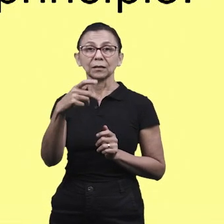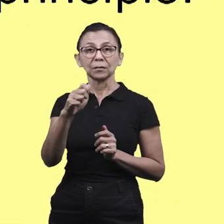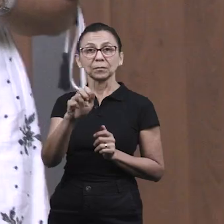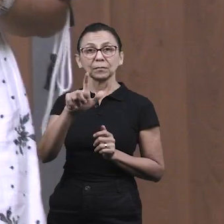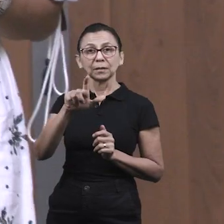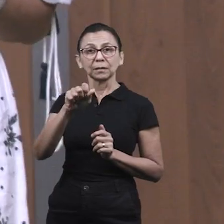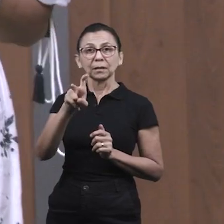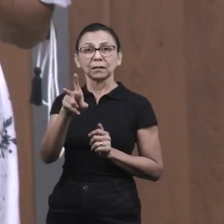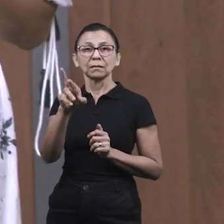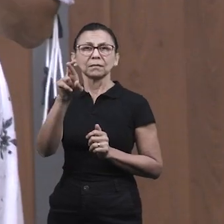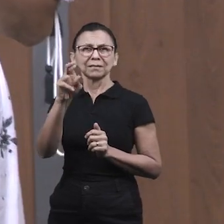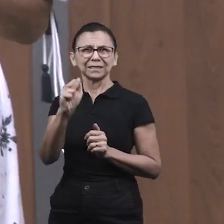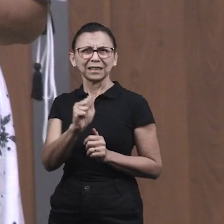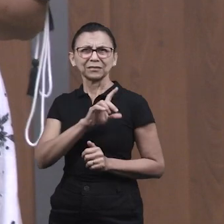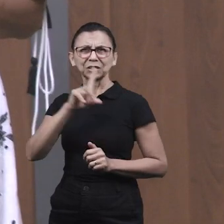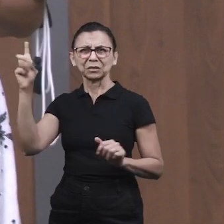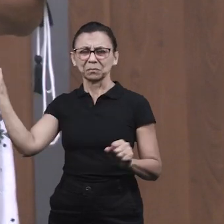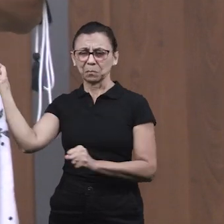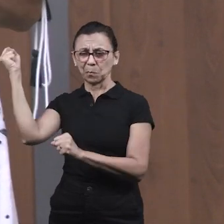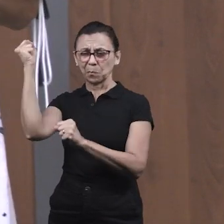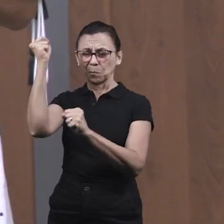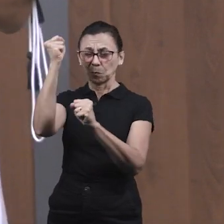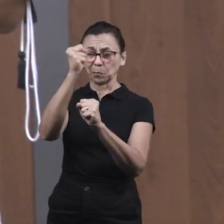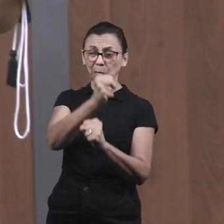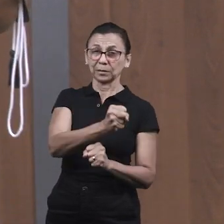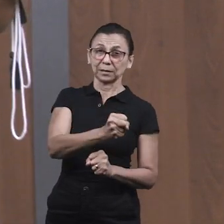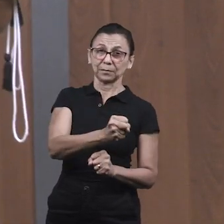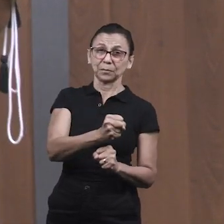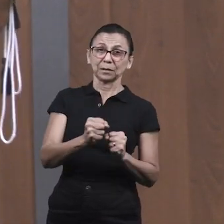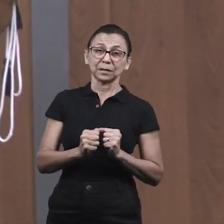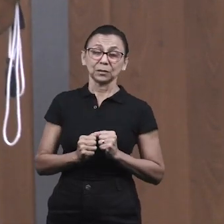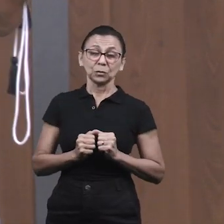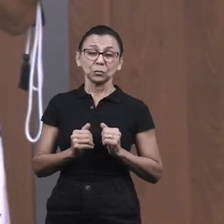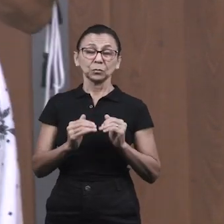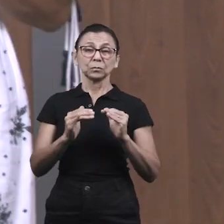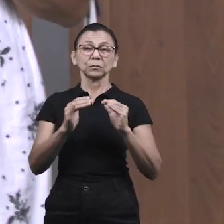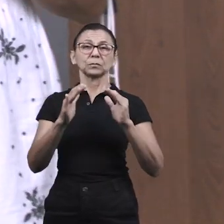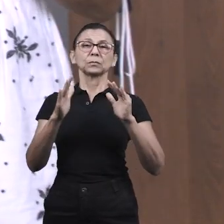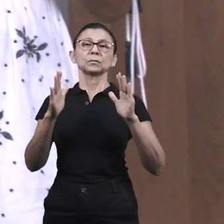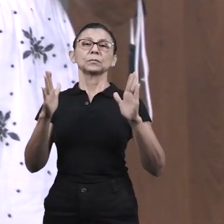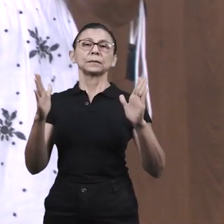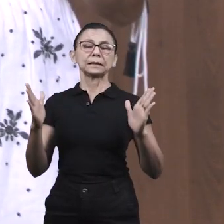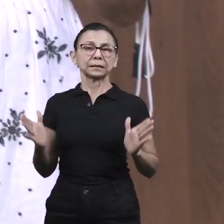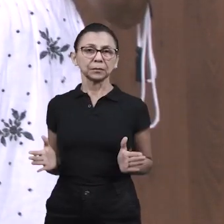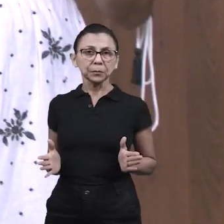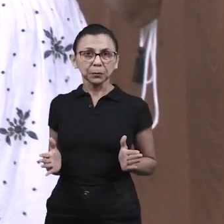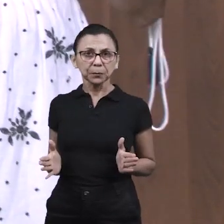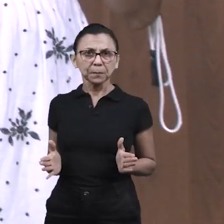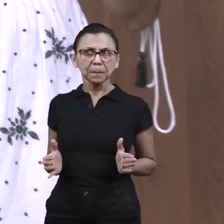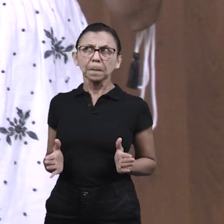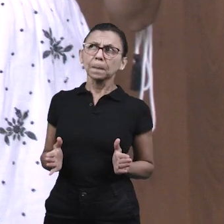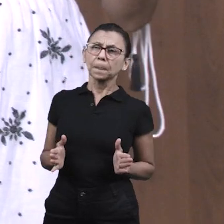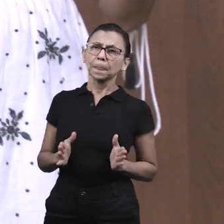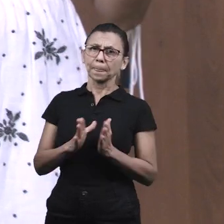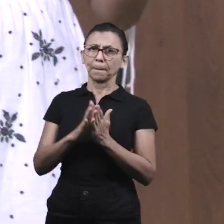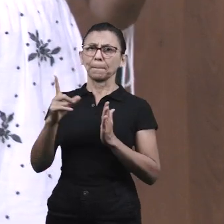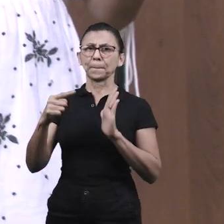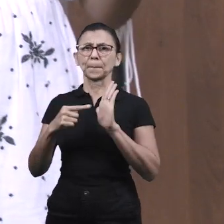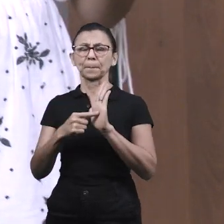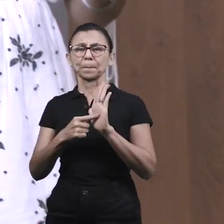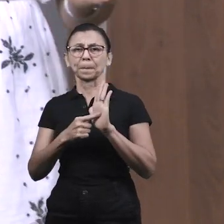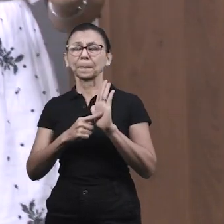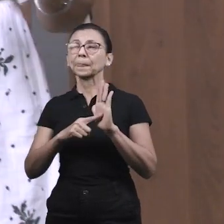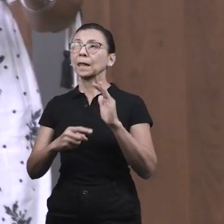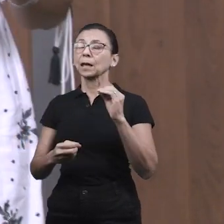de Dieu était en train d'agir depuis le début. Et pourquoi la parole montre que